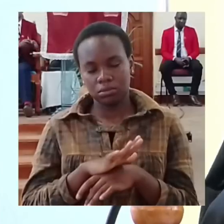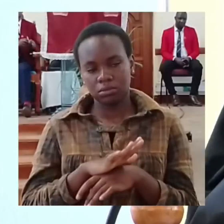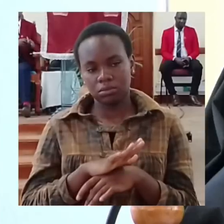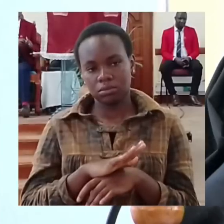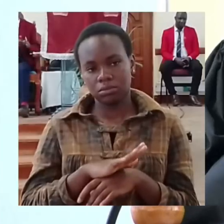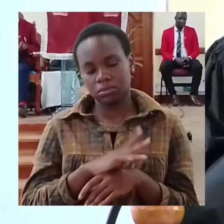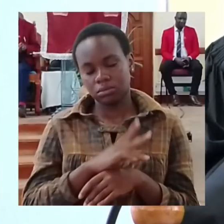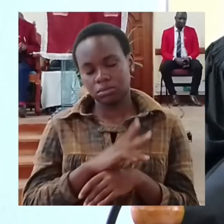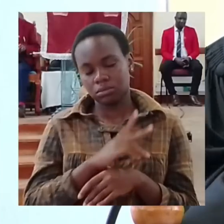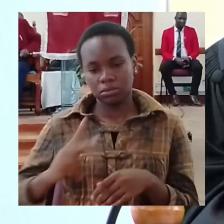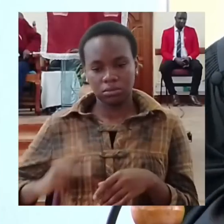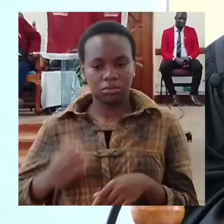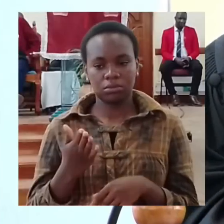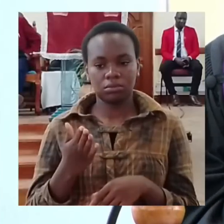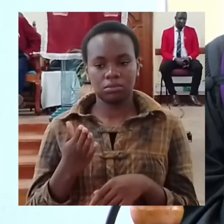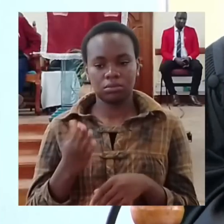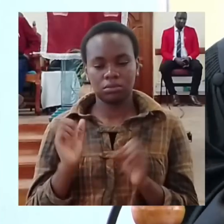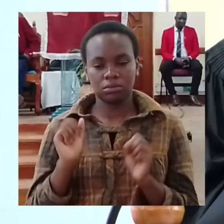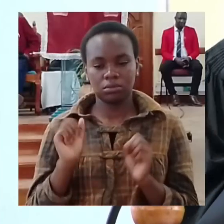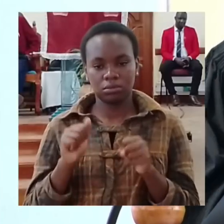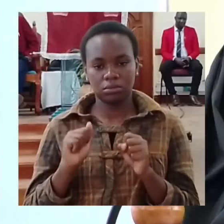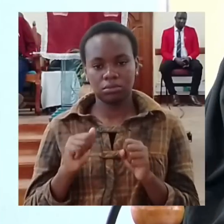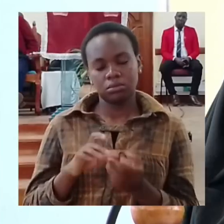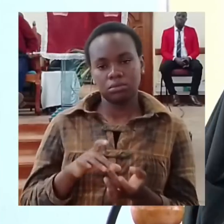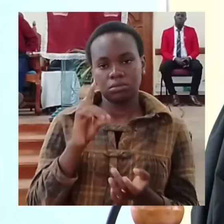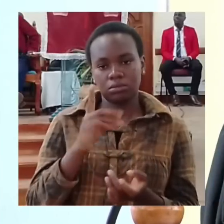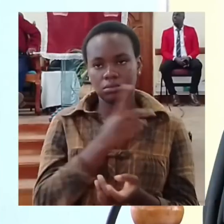Jesii nigetha akamũre Daudi.